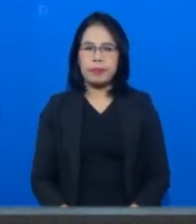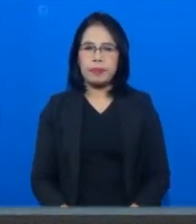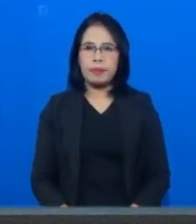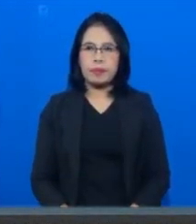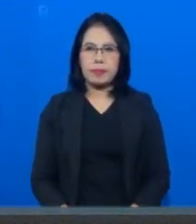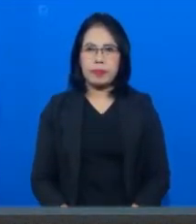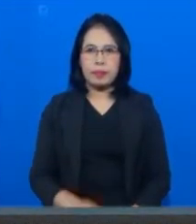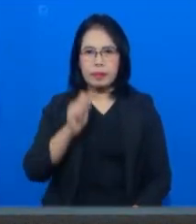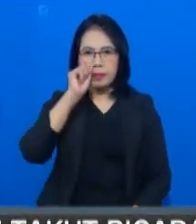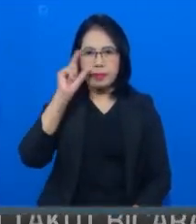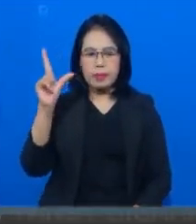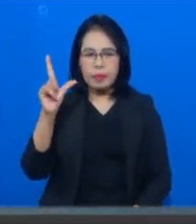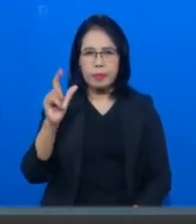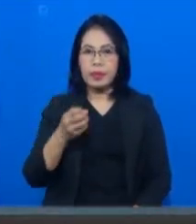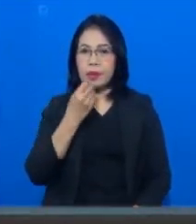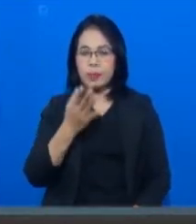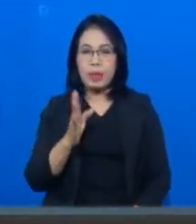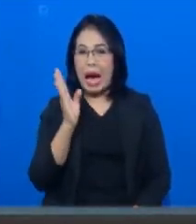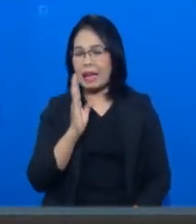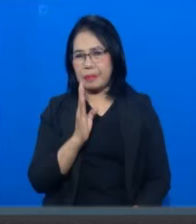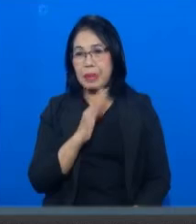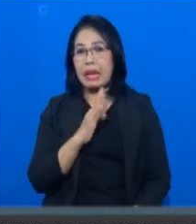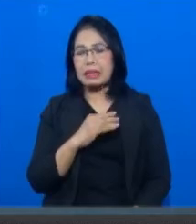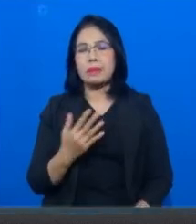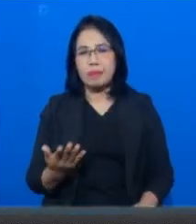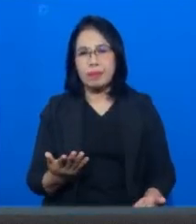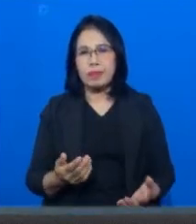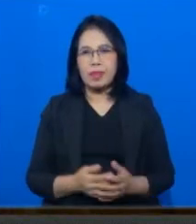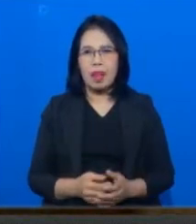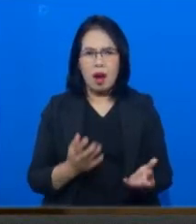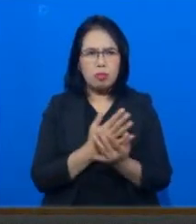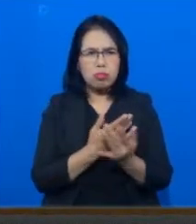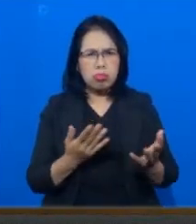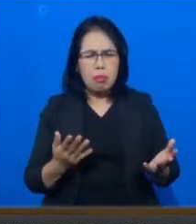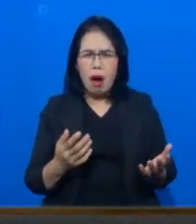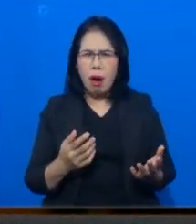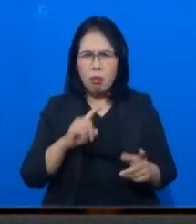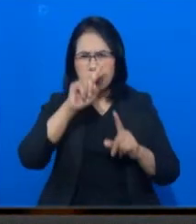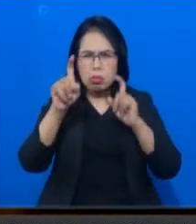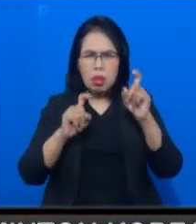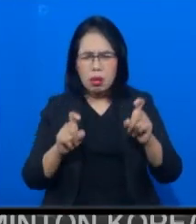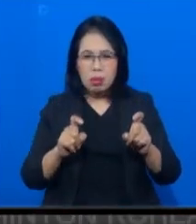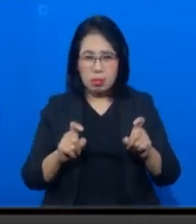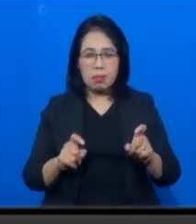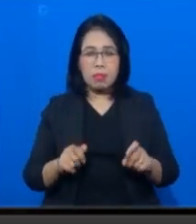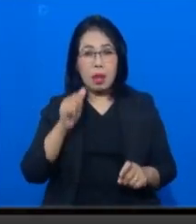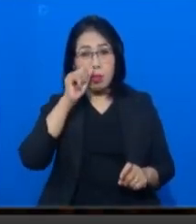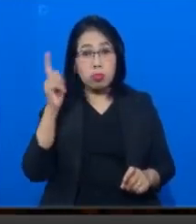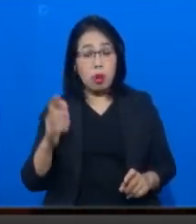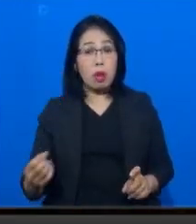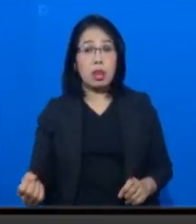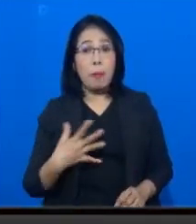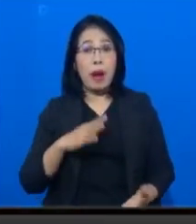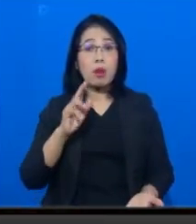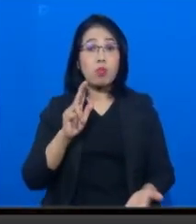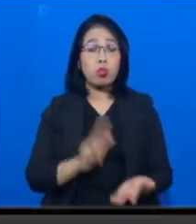Meski Erlangga mengungkapkan alasan dirinya mundur, spekulasi pun menyeruak di publik. Ada yang menyebut mundurnya Erlangga akibat dampak